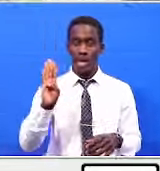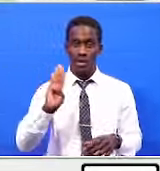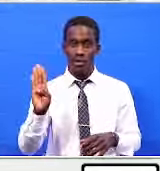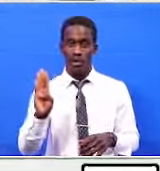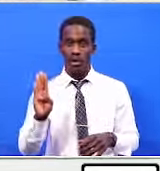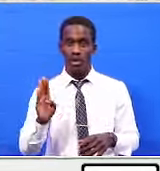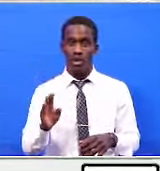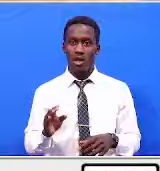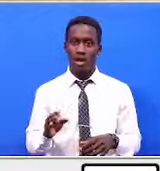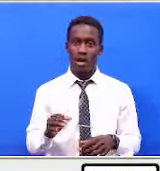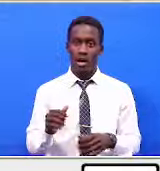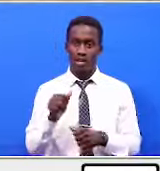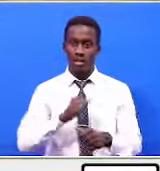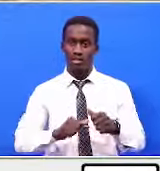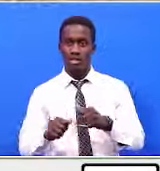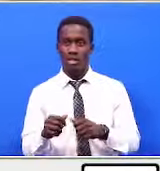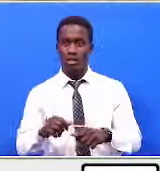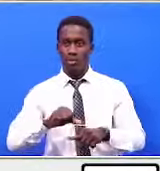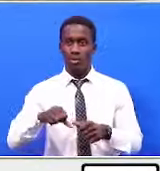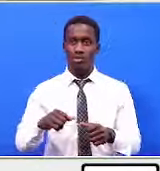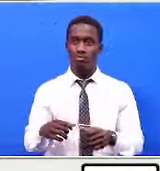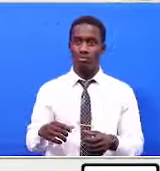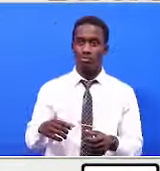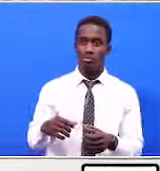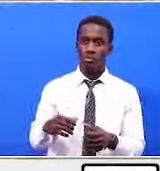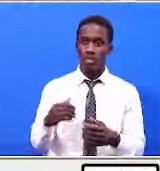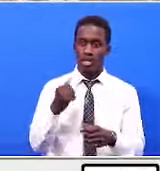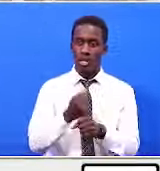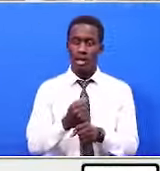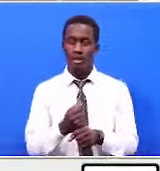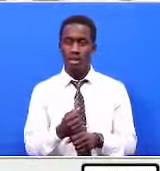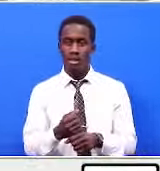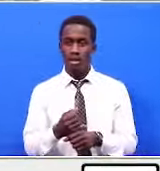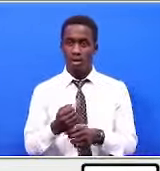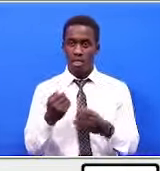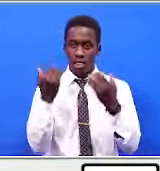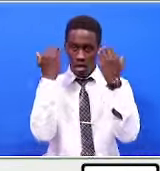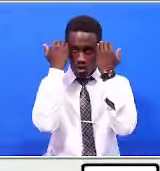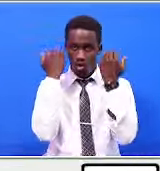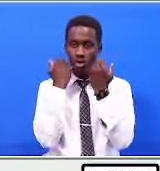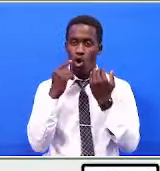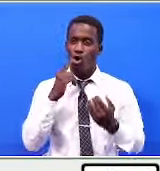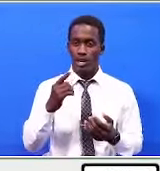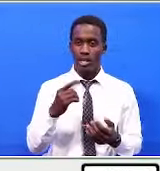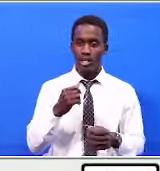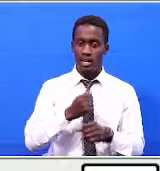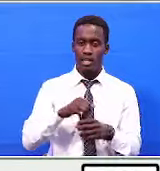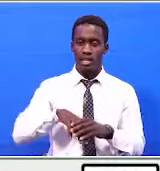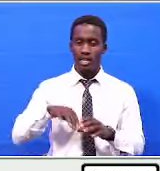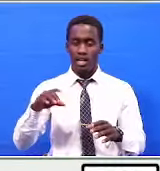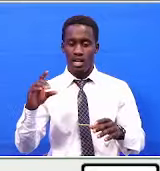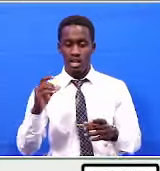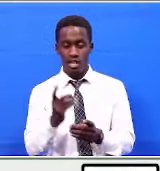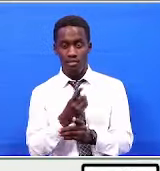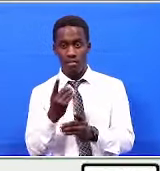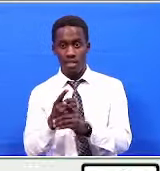Operesheni hiyo ambayo ilikuwa kwa mujibu wa amri za mahakama fanywa kwa muda katika maeneo mbalimbali katika kaunti 6 ikiwa ni pamoja